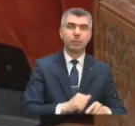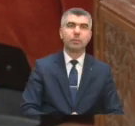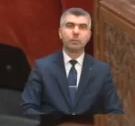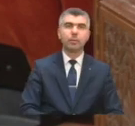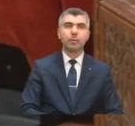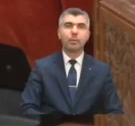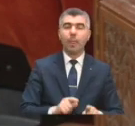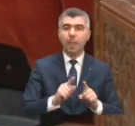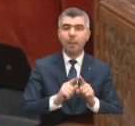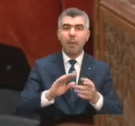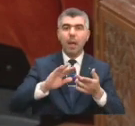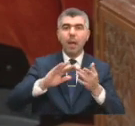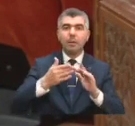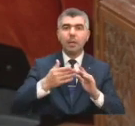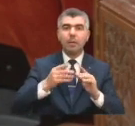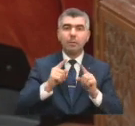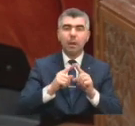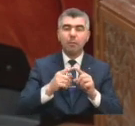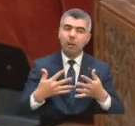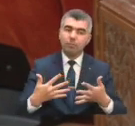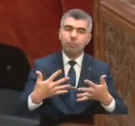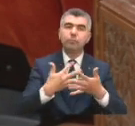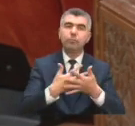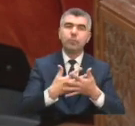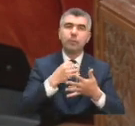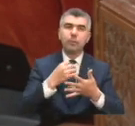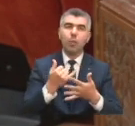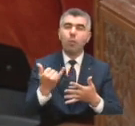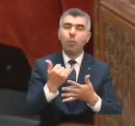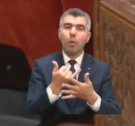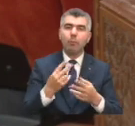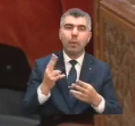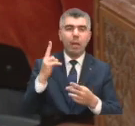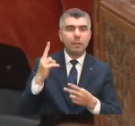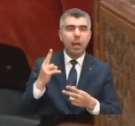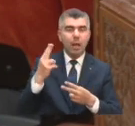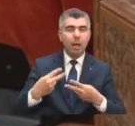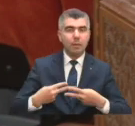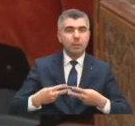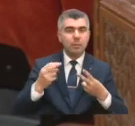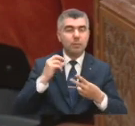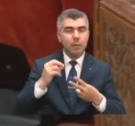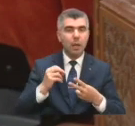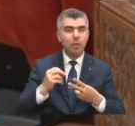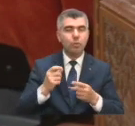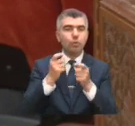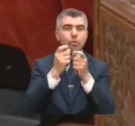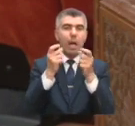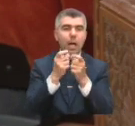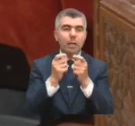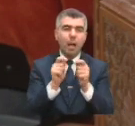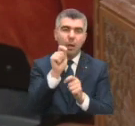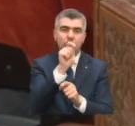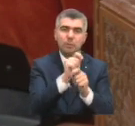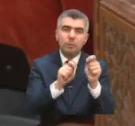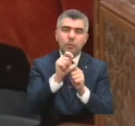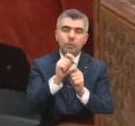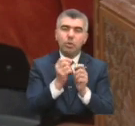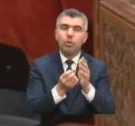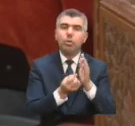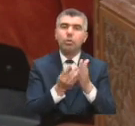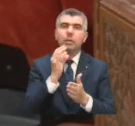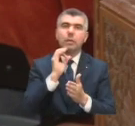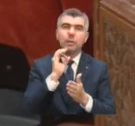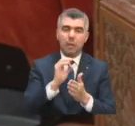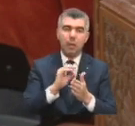وخاص واحد النظام معلوماتي مندمج. دونك اول حاجه درنا هي طلقنا واحد طلب العروض باش نقدروا نطوروا هذا النظام